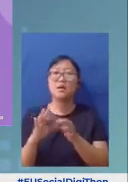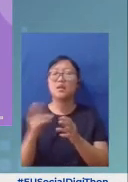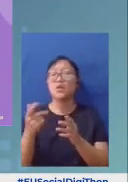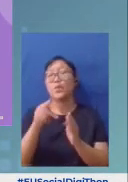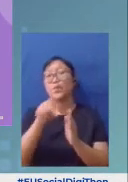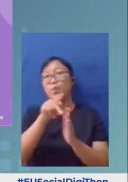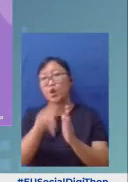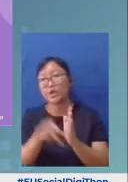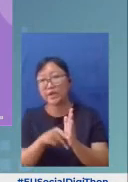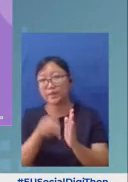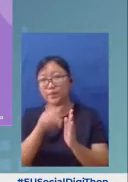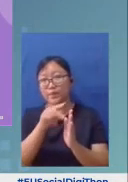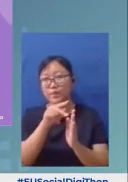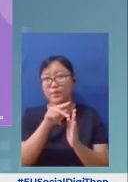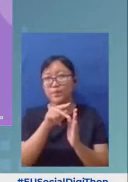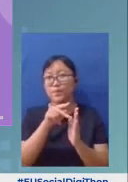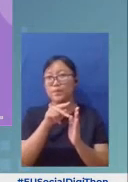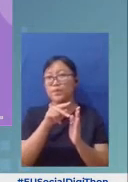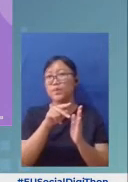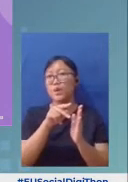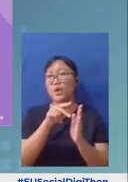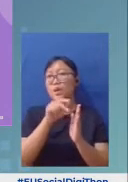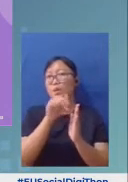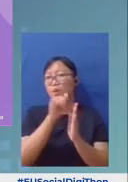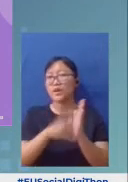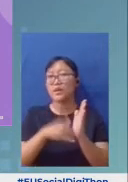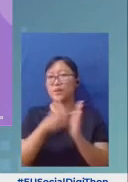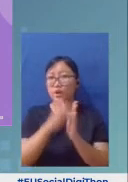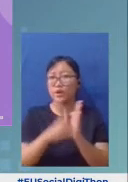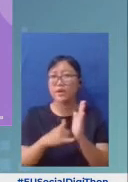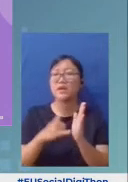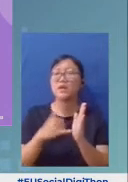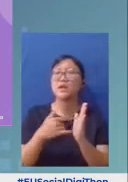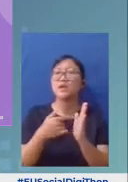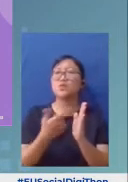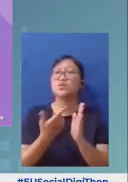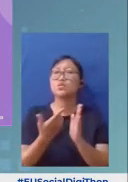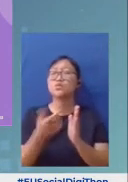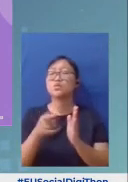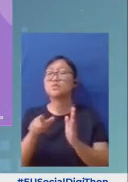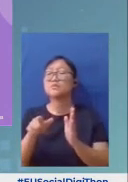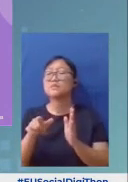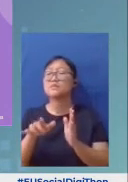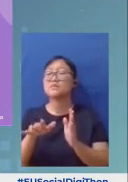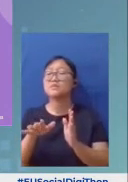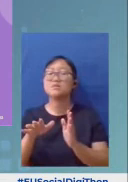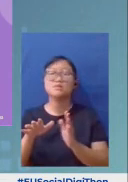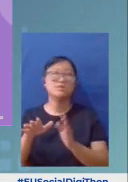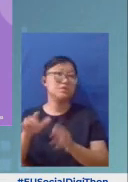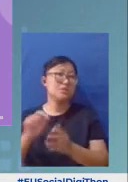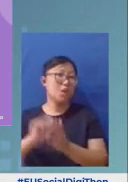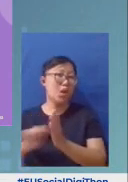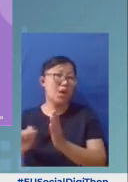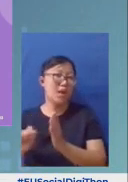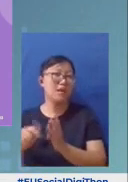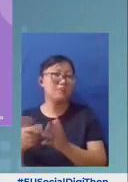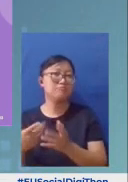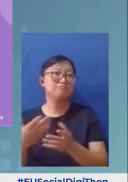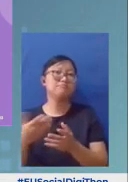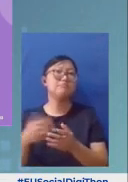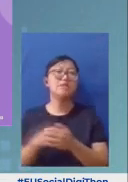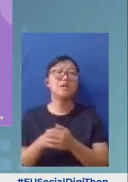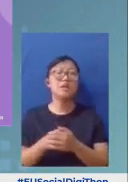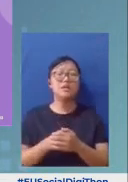ya untuk mengerjakan tugas sekolah gitu, ya. Dan beri penghargaan untuk kerjasama